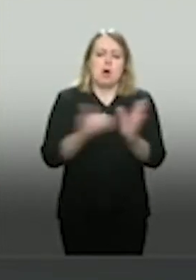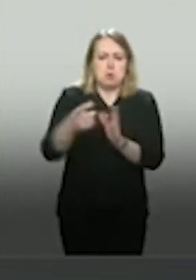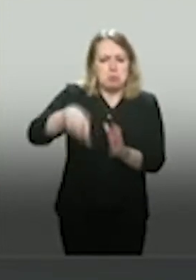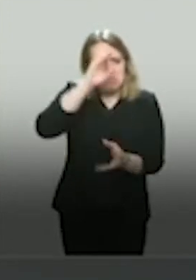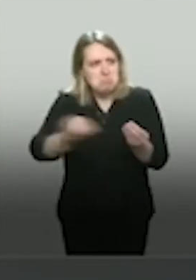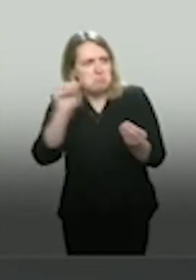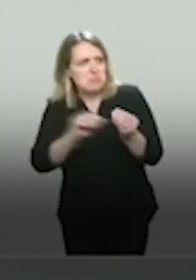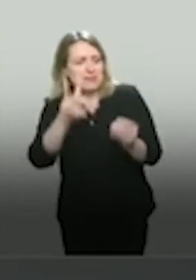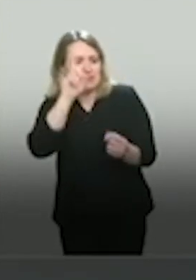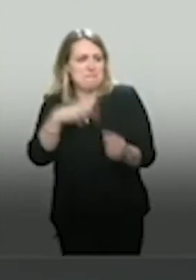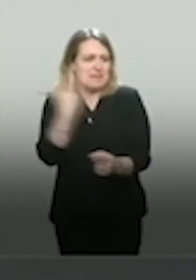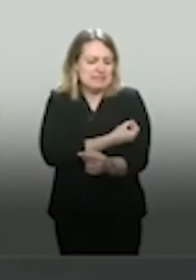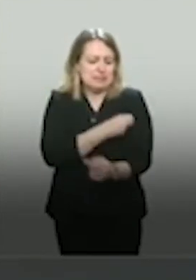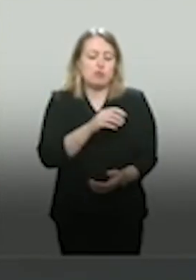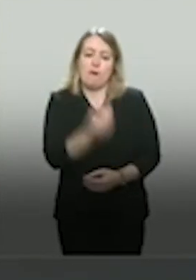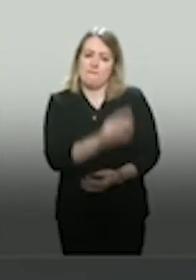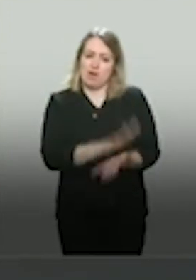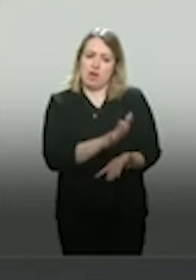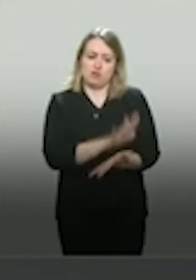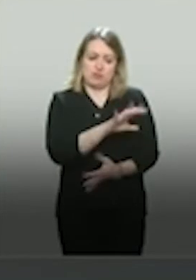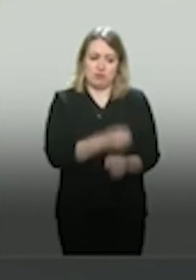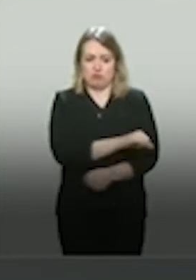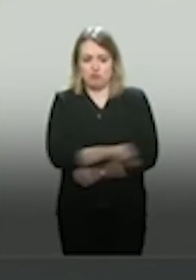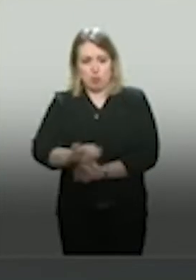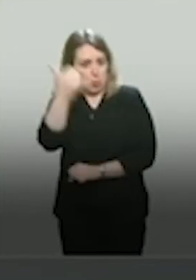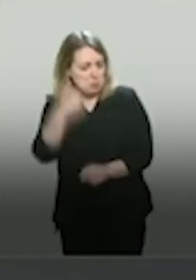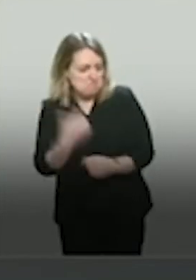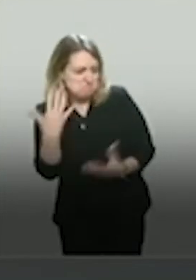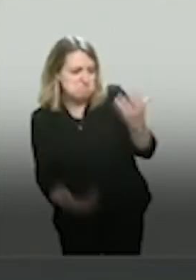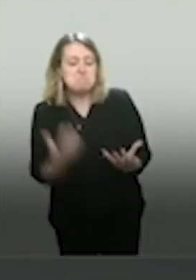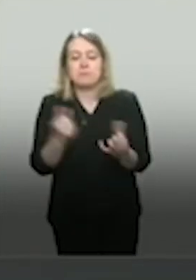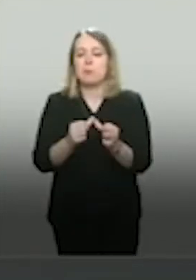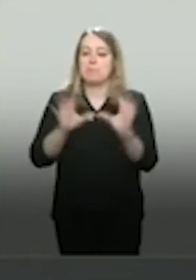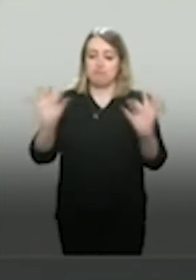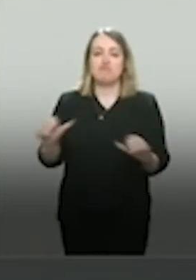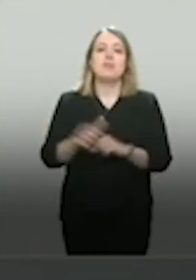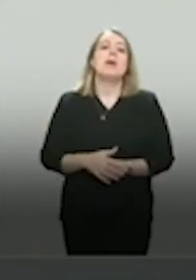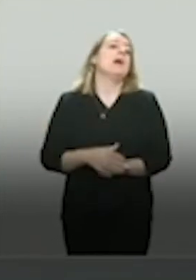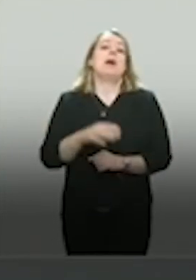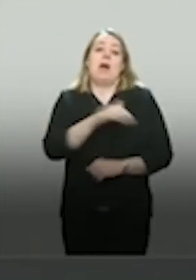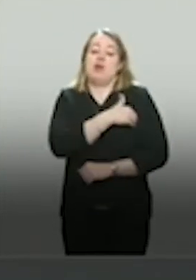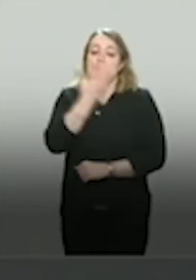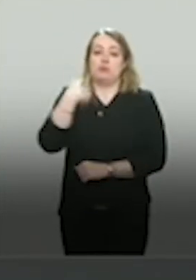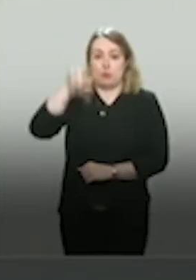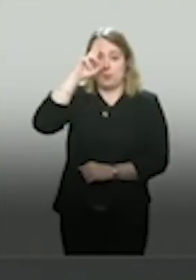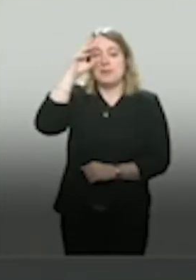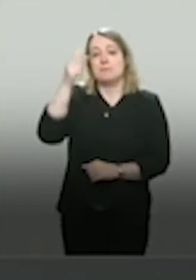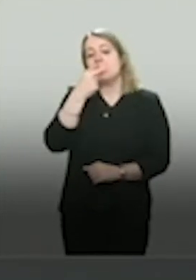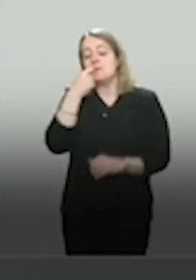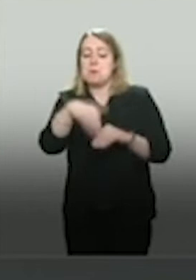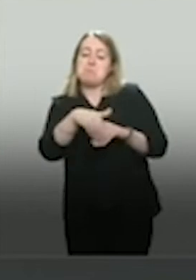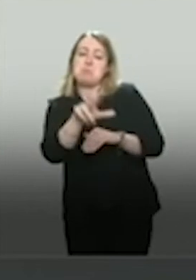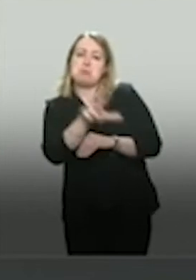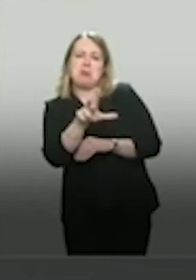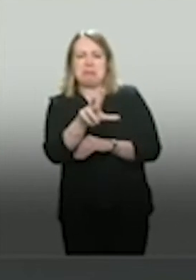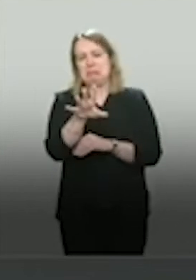ça concerne la vaccination des 5-11 ans, la vaccination des enfants. L'Agence européenne du médicament communiquera aux alentours de 15 ou 16 heures